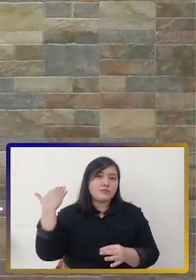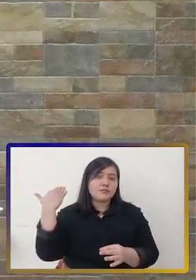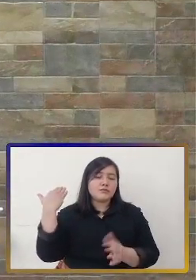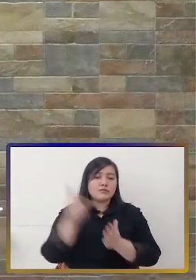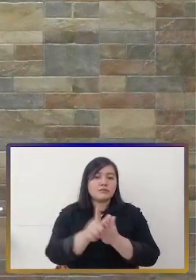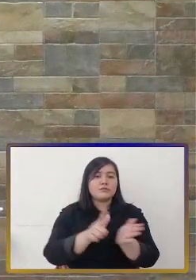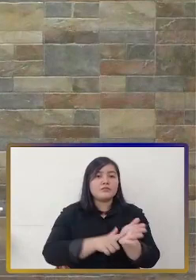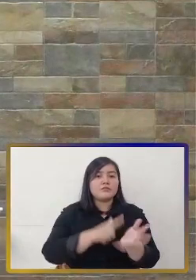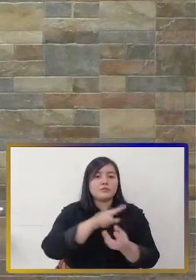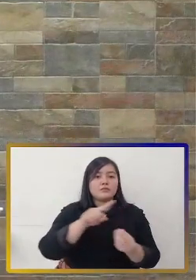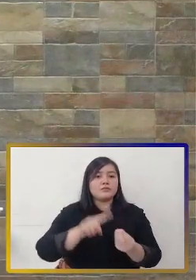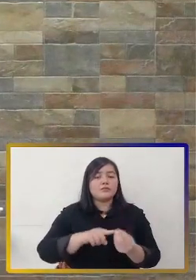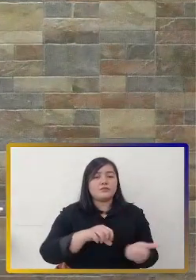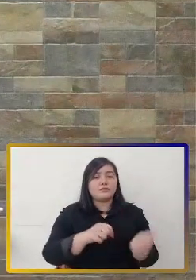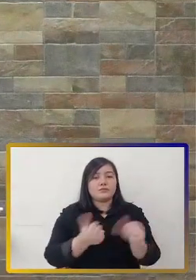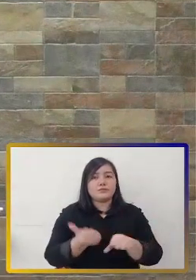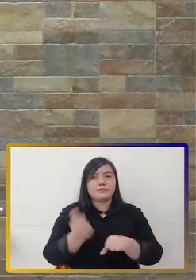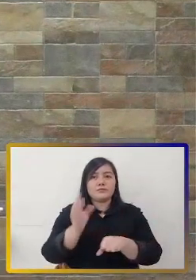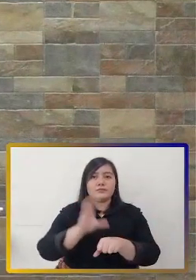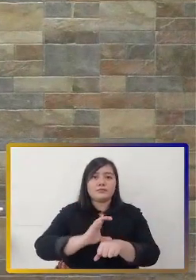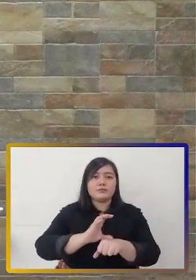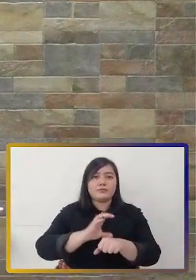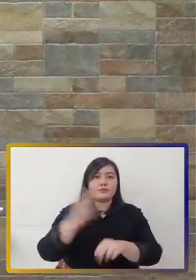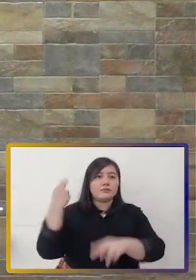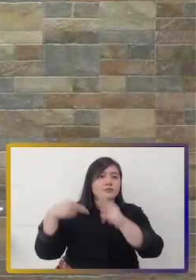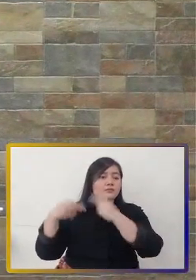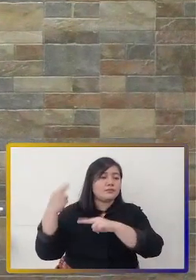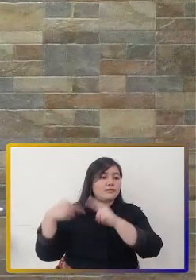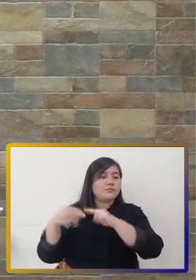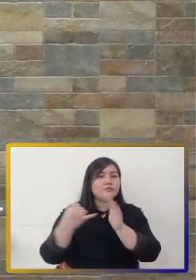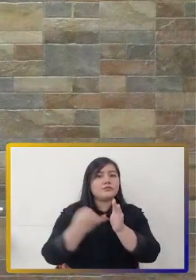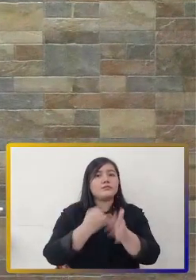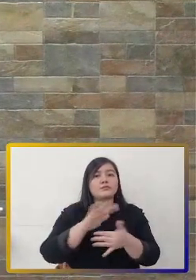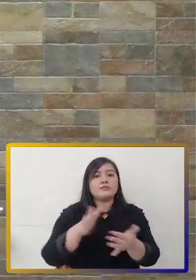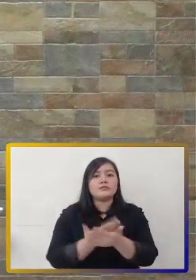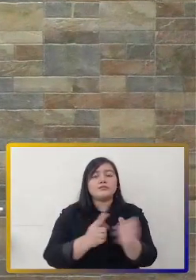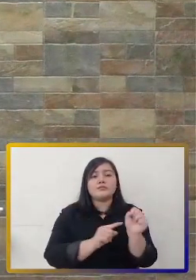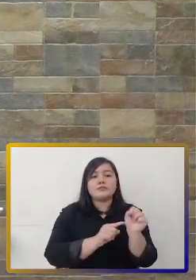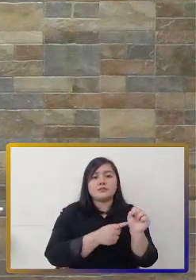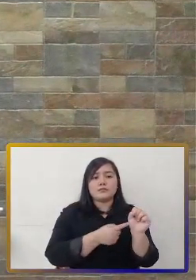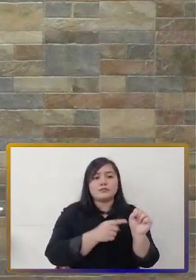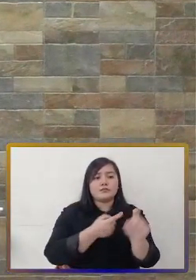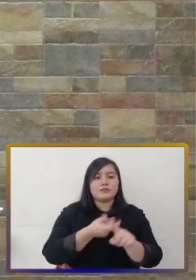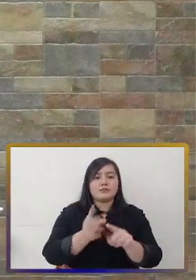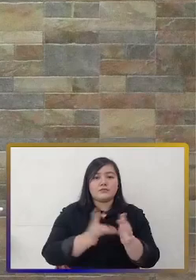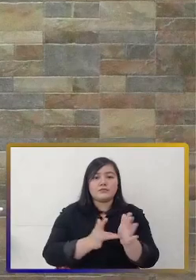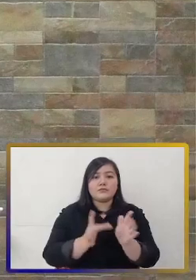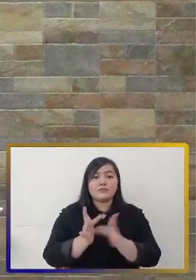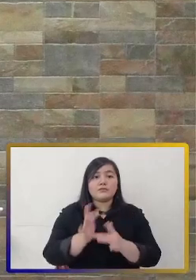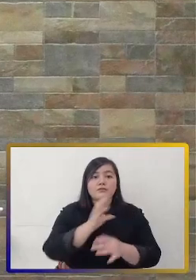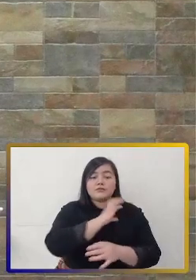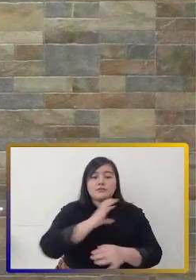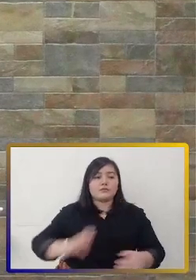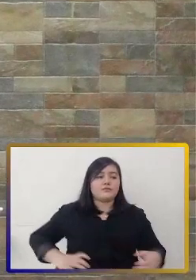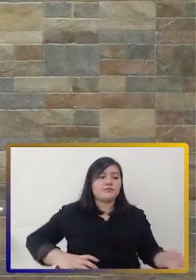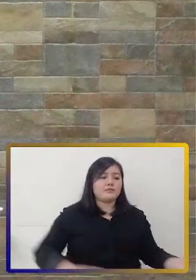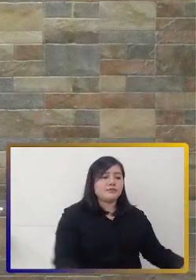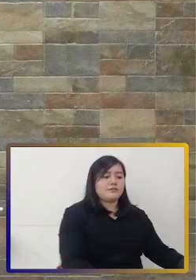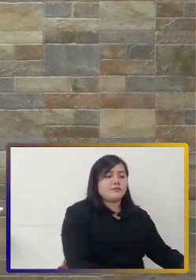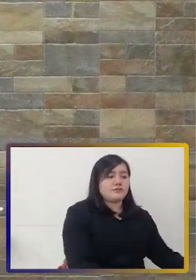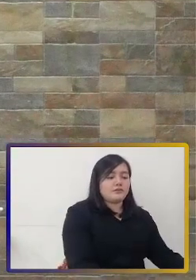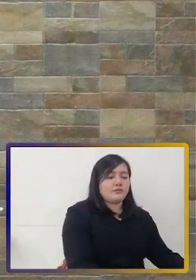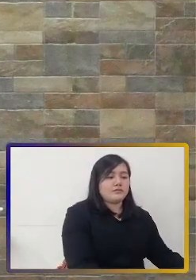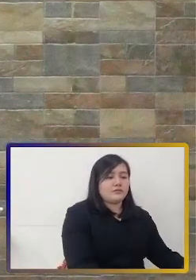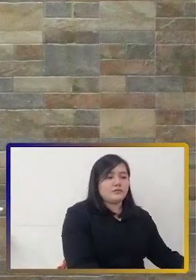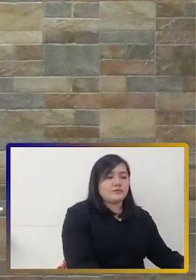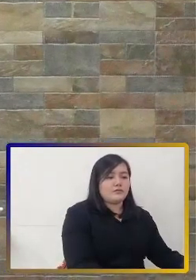inyo doon, mga kapatid, it all started mula sa Panginoong Hesukristo. All right? Hindi po natin pwedeng alisin na po